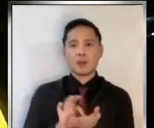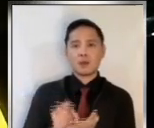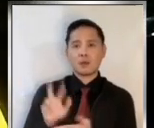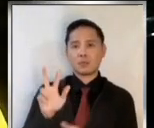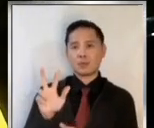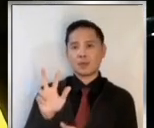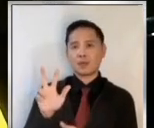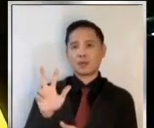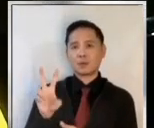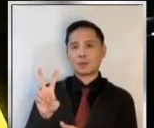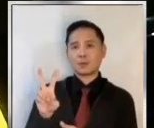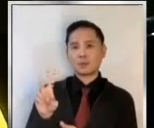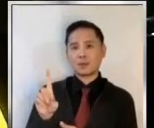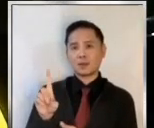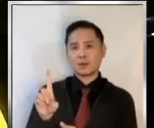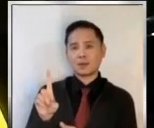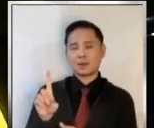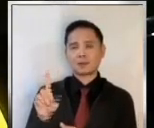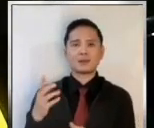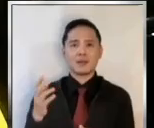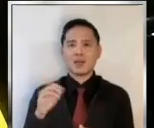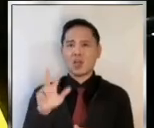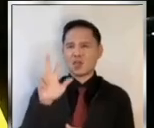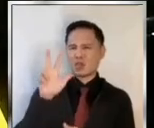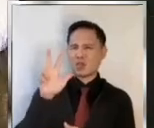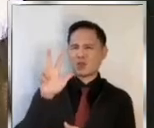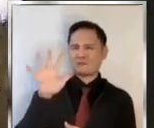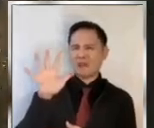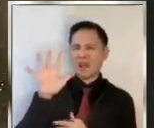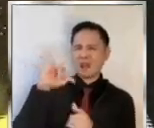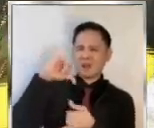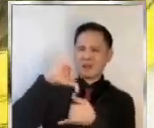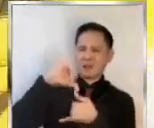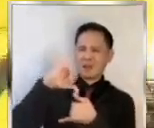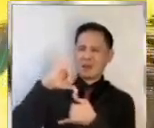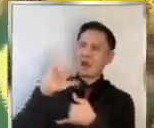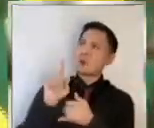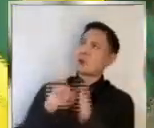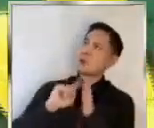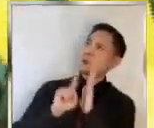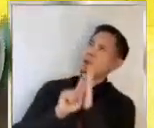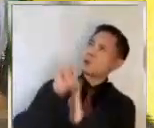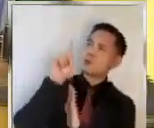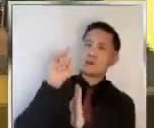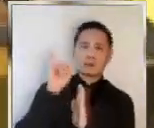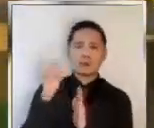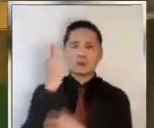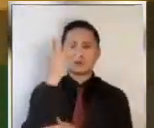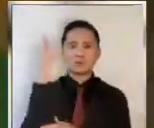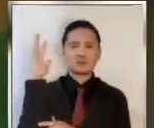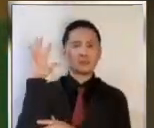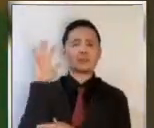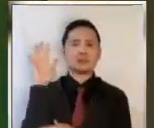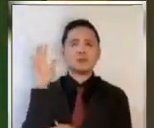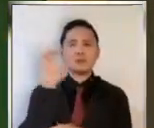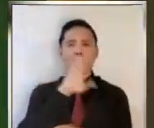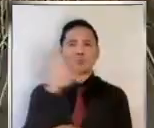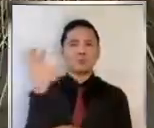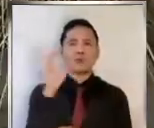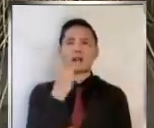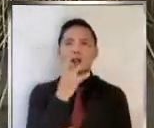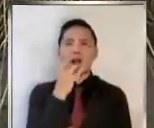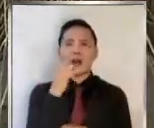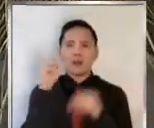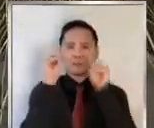3, 2, 1! Sa taas na 35 feet, pinaningning ng giant Christmas tree na ito ang paligid ng Heroes Park ng ilawan nito ngayong gabi. Gawa ito